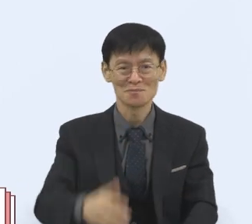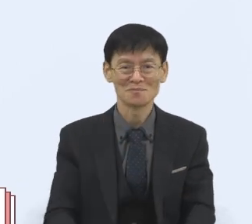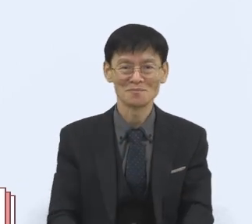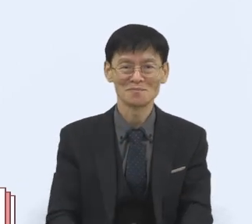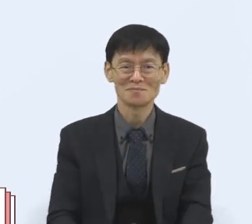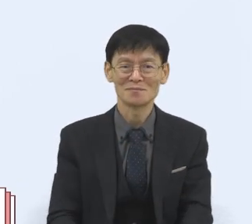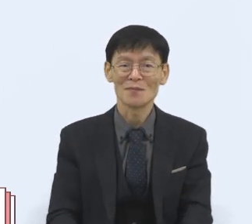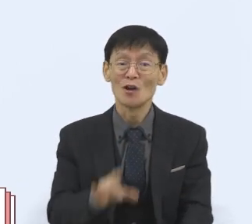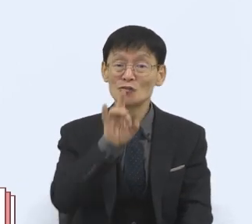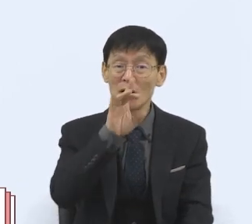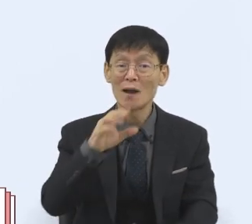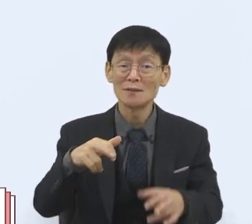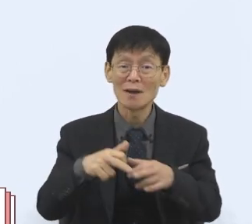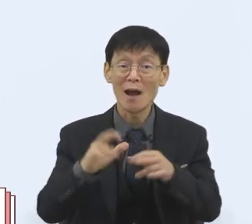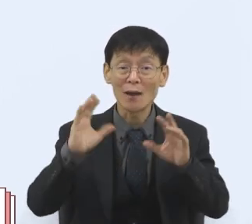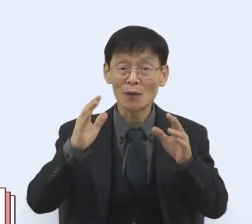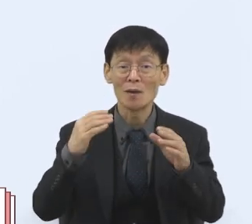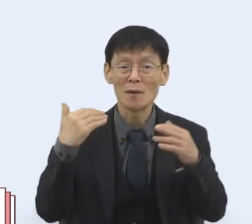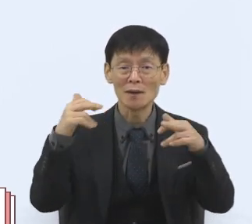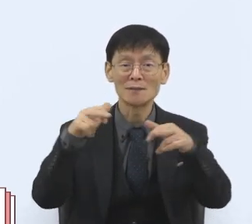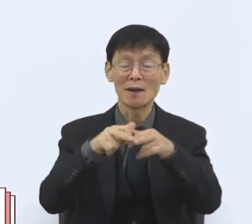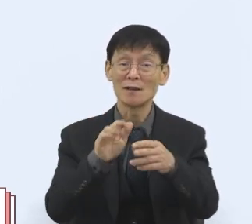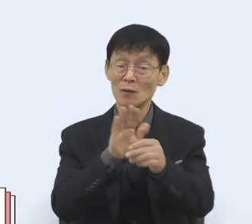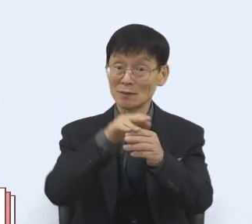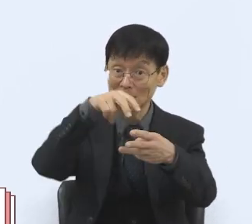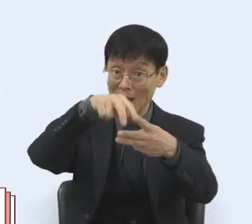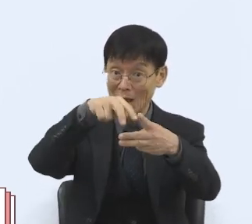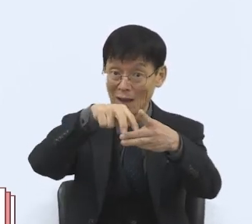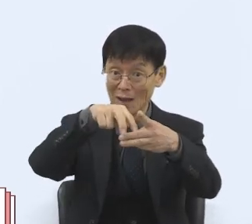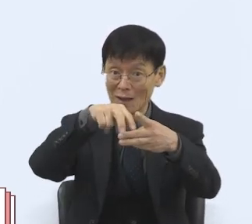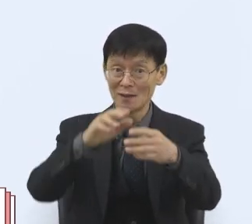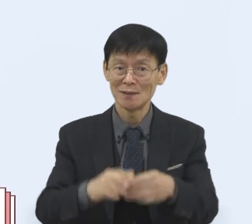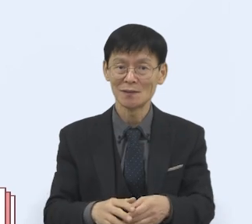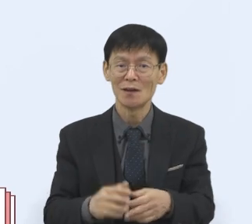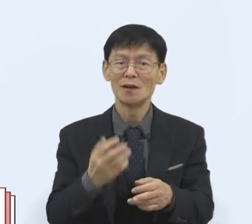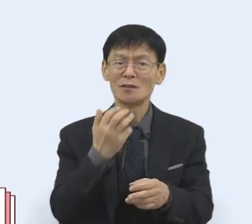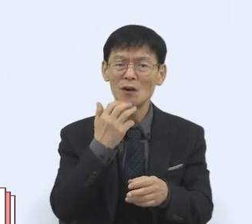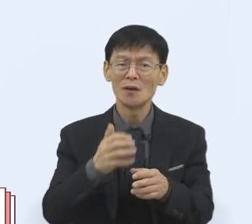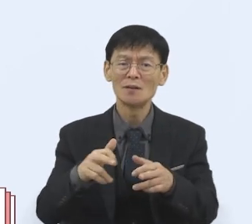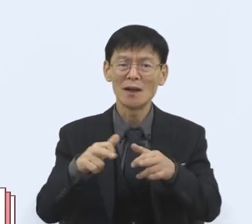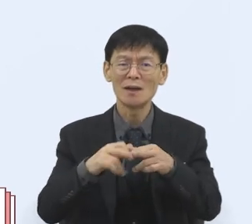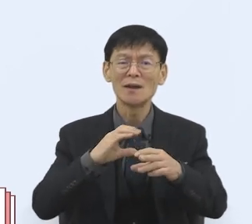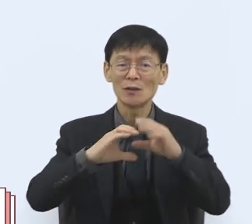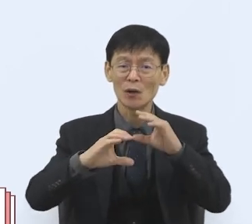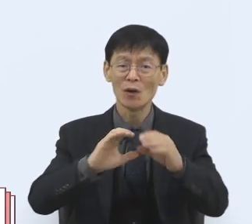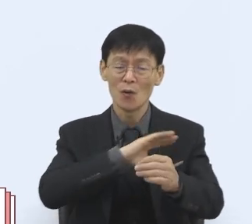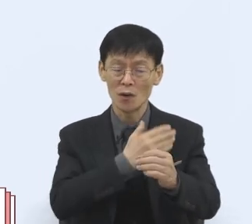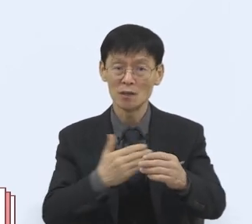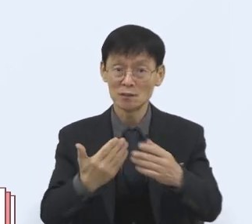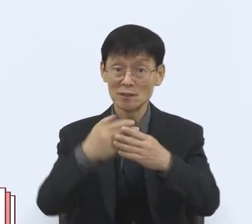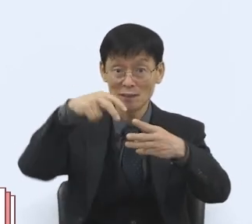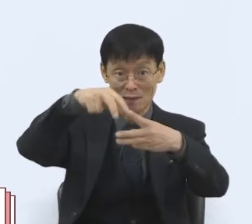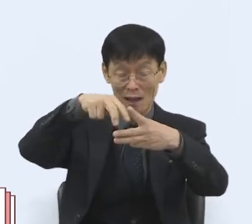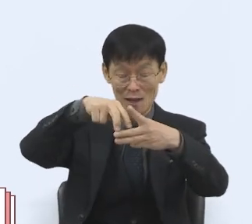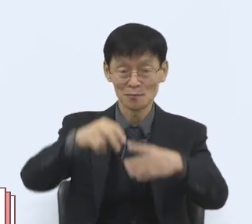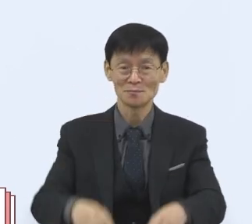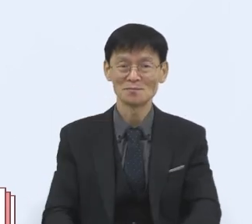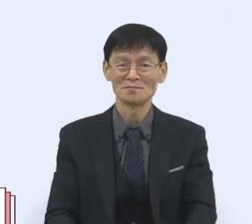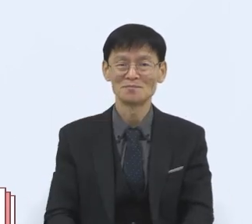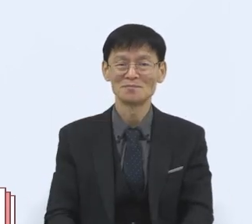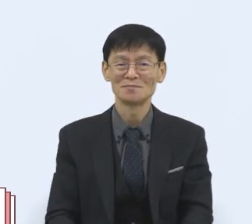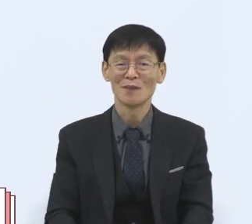기관들은 중앙장애아동 발달장애인 지원센터, 서울시 장애인 의사소통권리